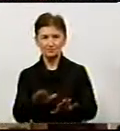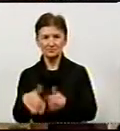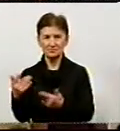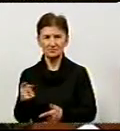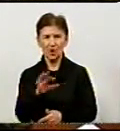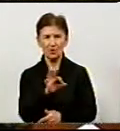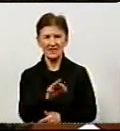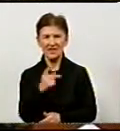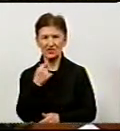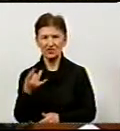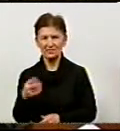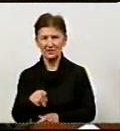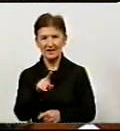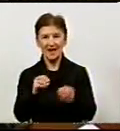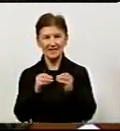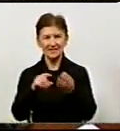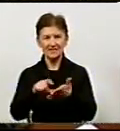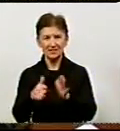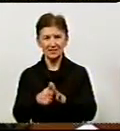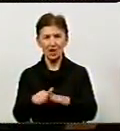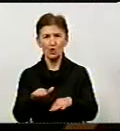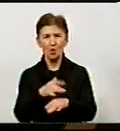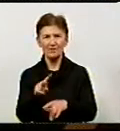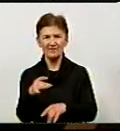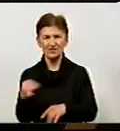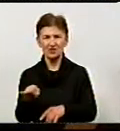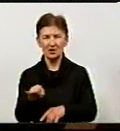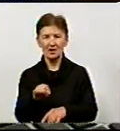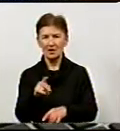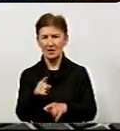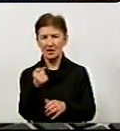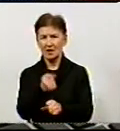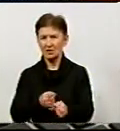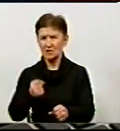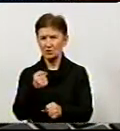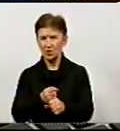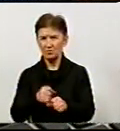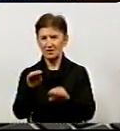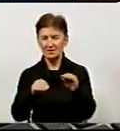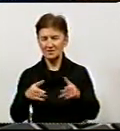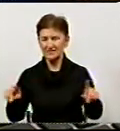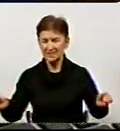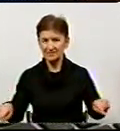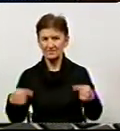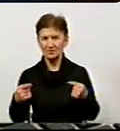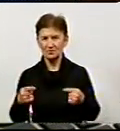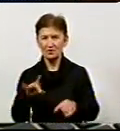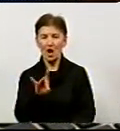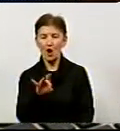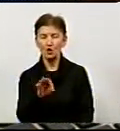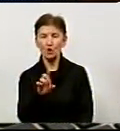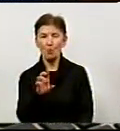Червоная. Десятикласник з Добровеличківки Іван Гуленко розробив технологію для створення робота, який